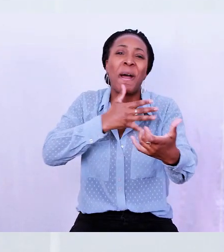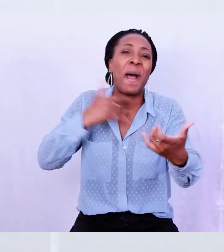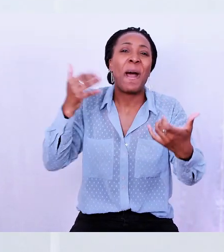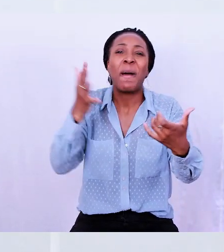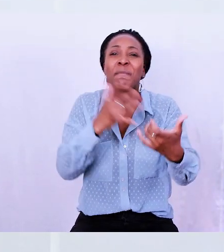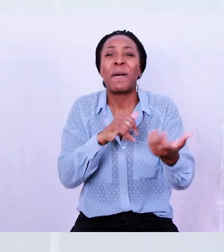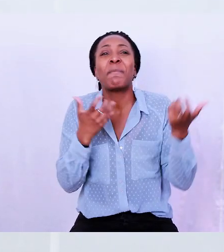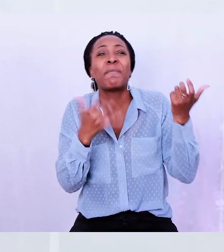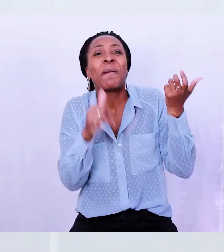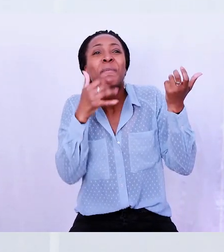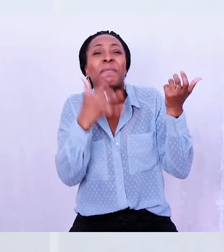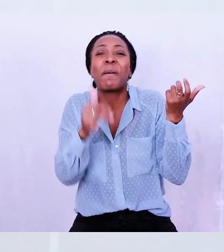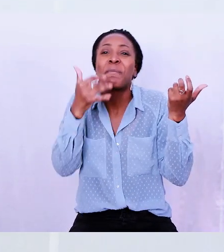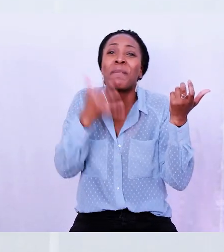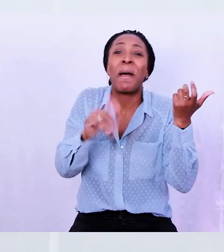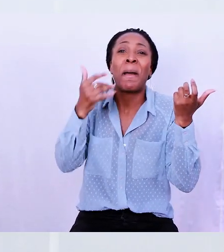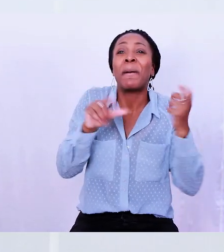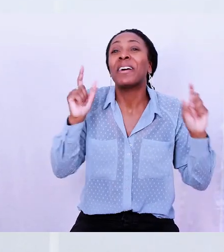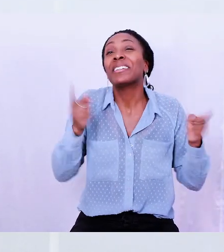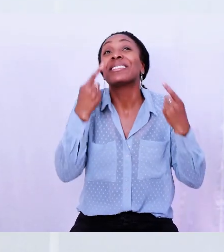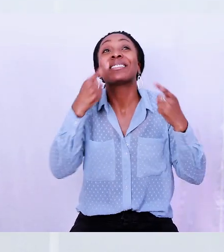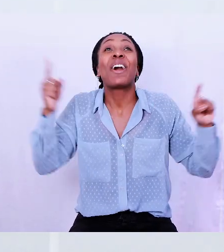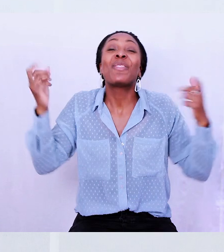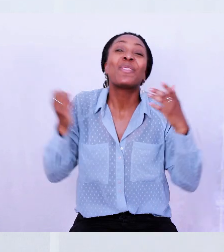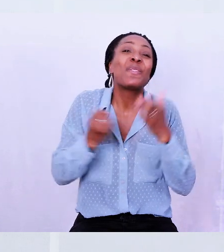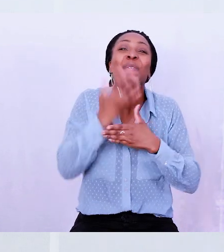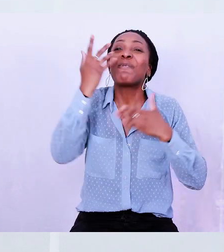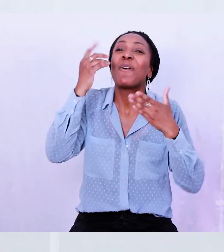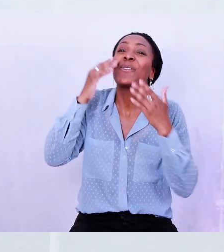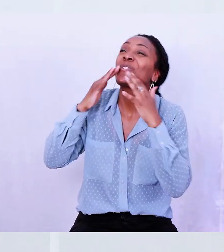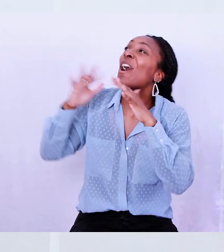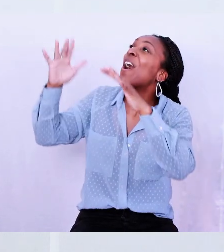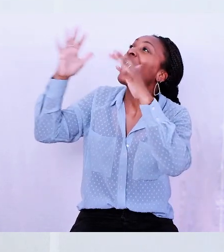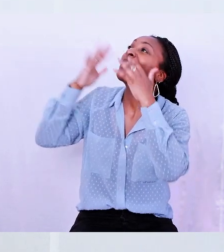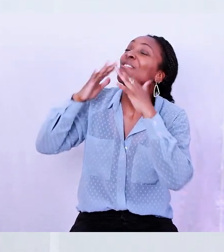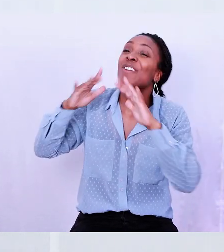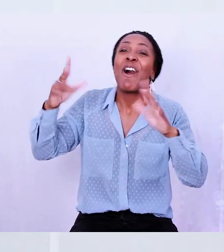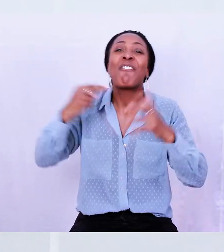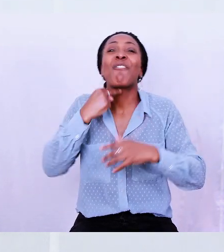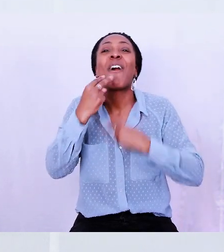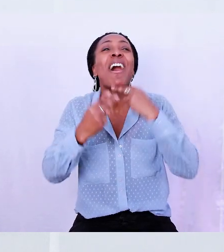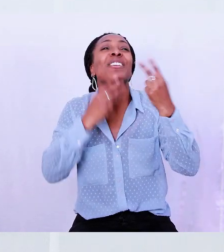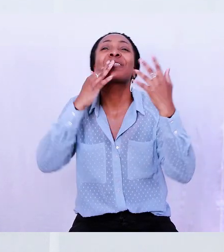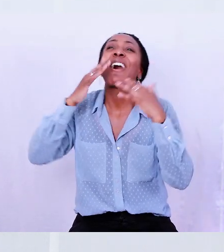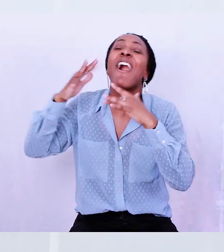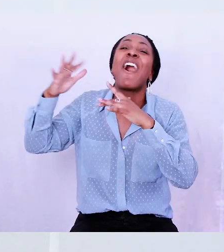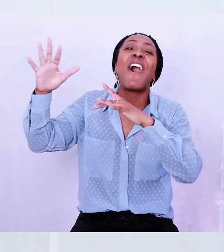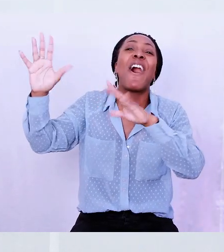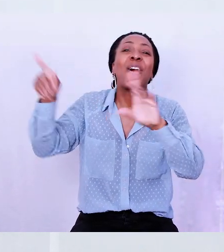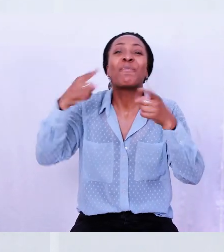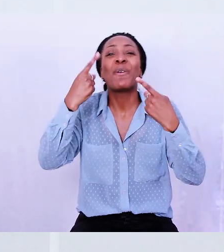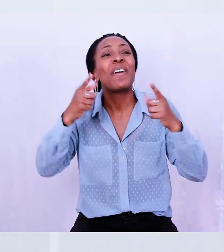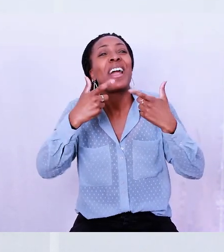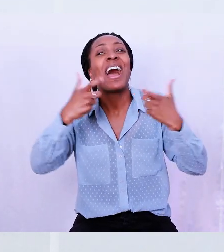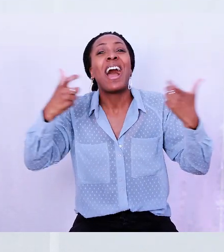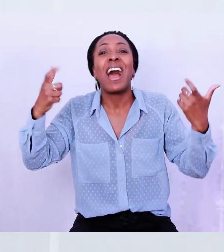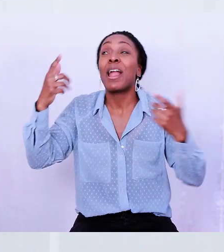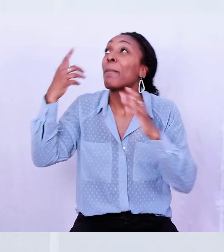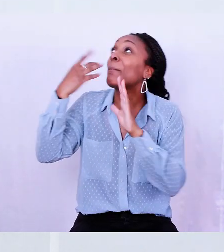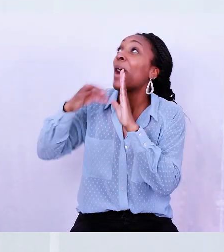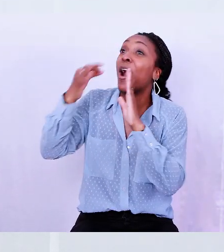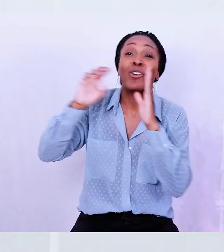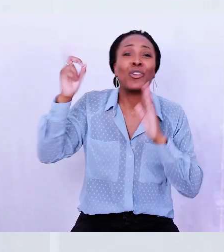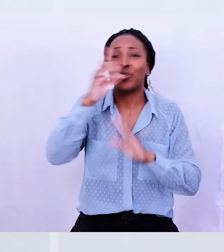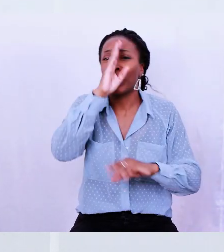cordes. Chantez-lui un cantique nouveau. Faites retentir vos instruments et vos voix, car la parole de l'Éternel est droite, et toutes